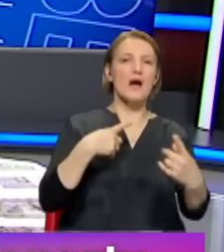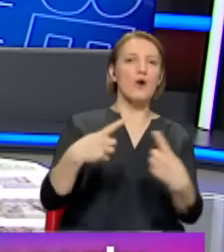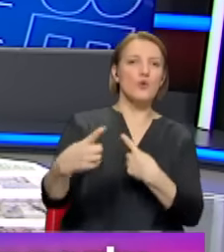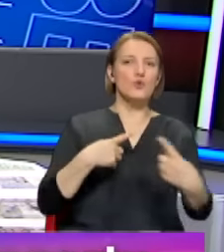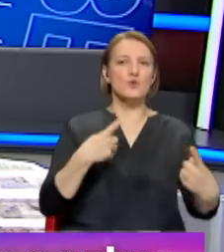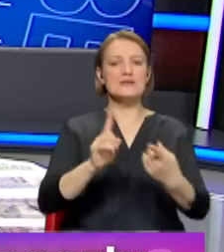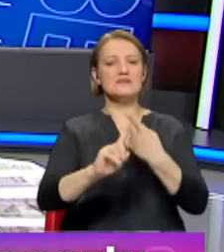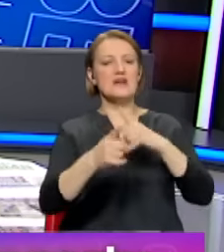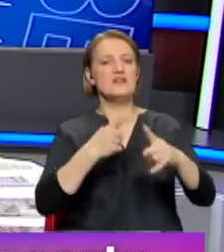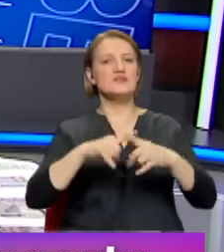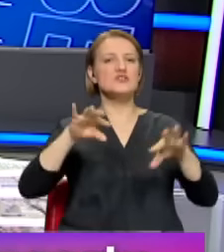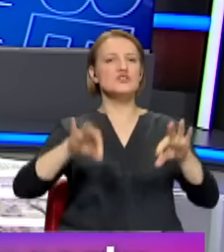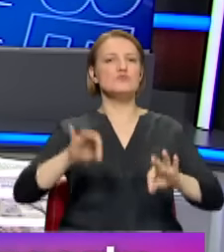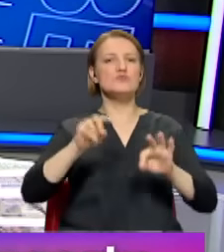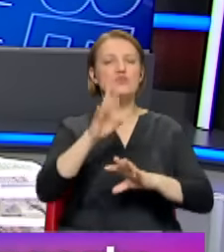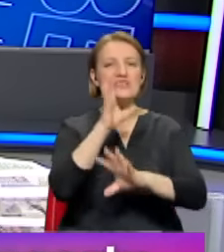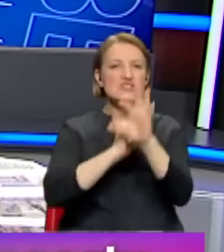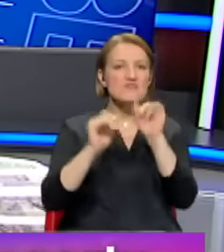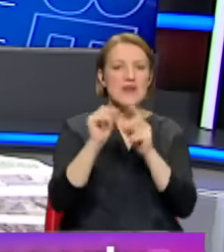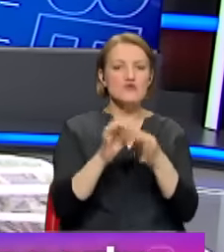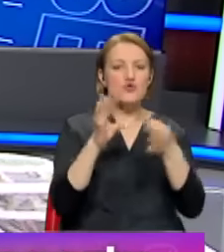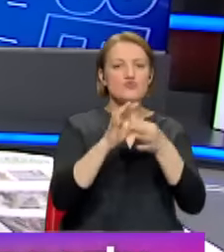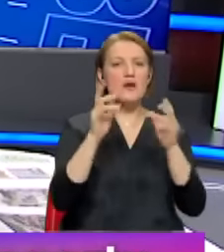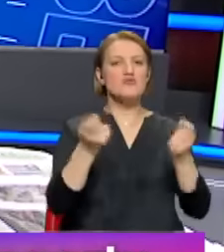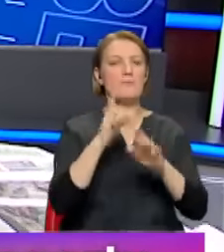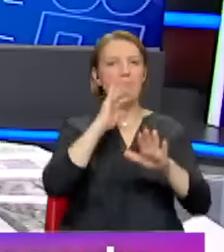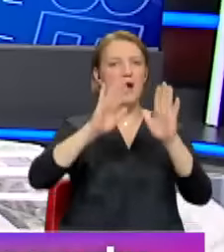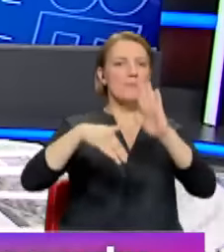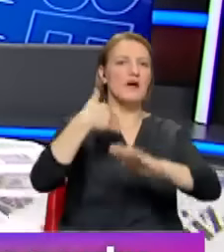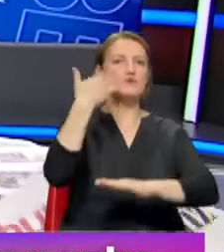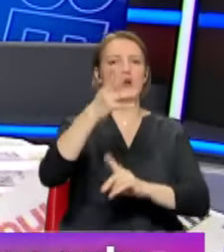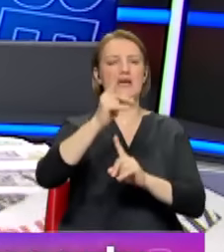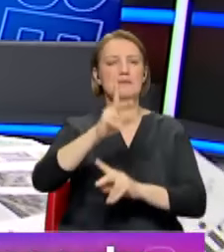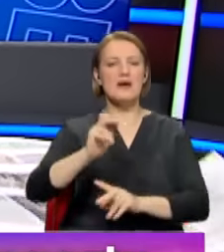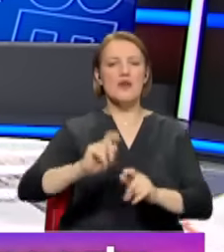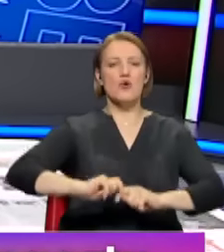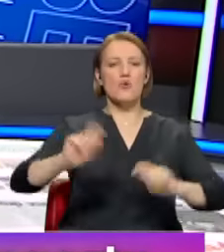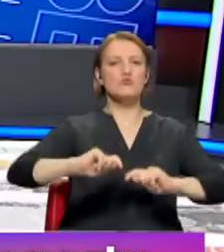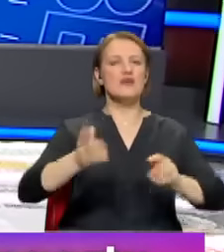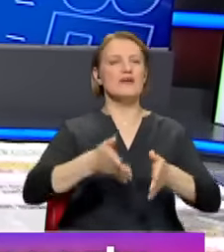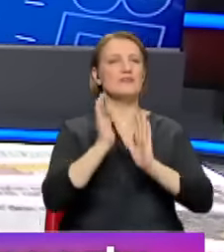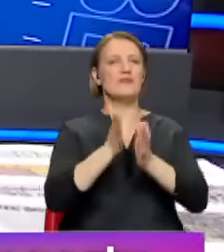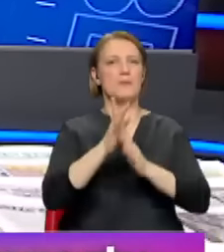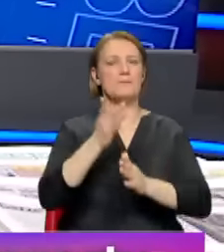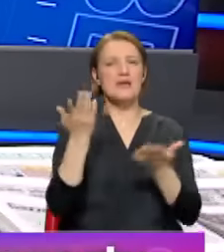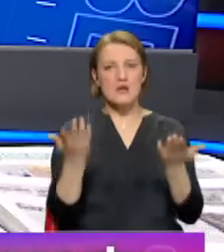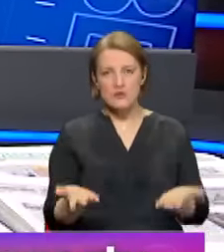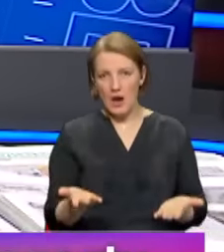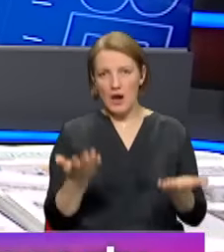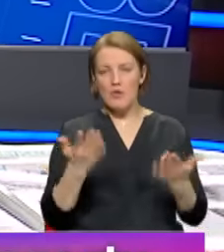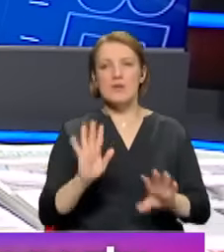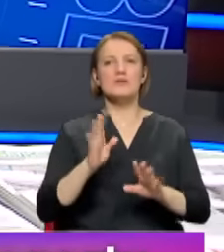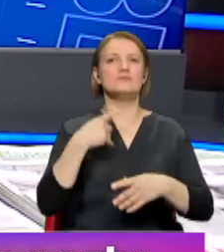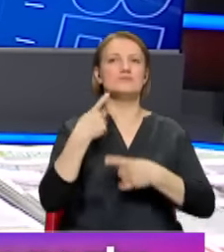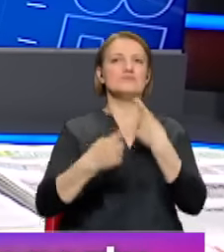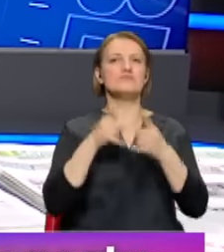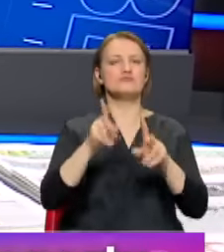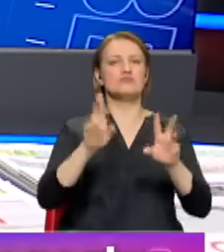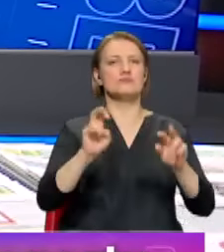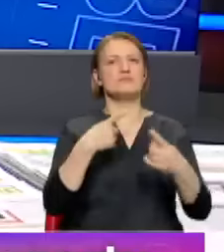konuştular? Siyaset şimdi bunun şifrelerini çözmeye çalışıyor. Bayramdan sonra İyi Parti'den kopuşlar devam edecek mi, etmeyecek mi? Kulislerde